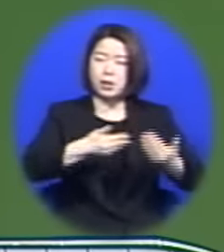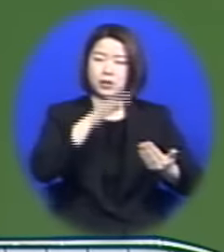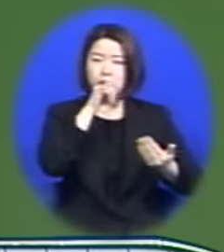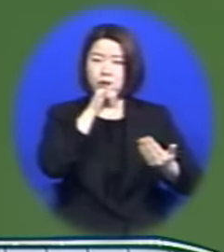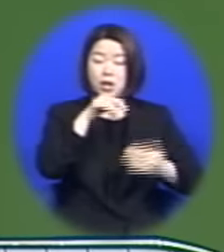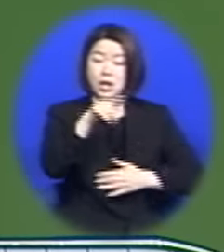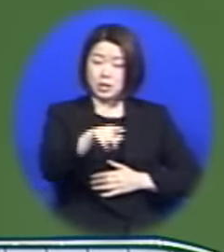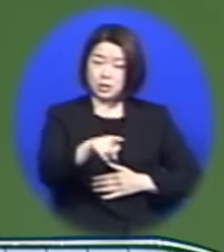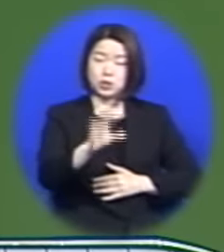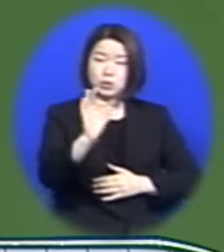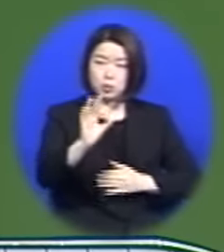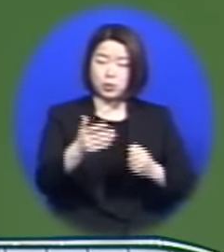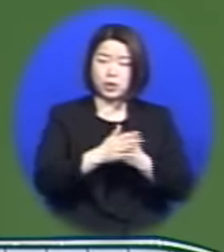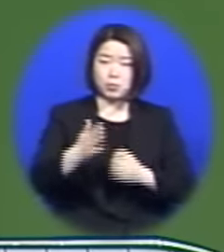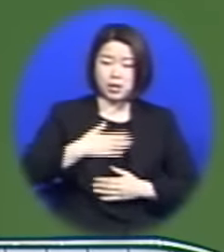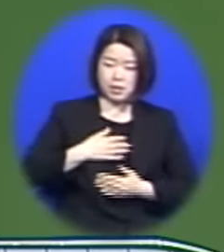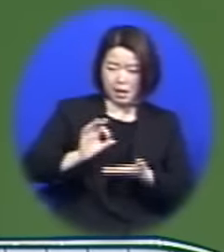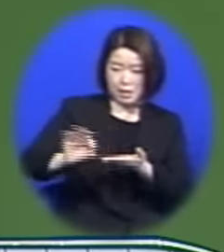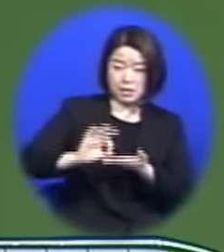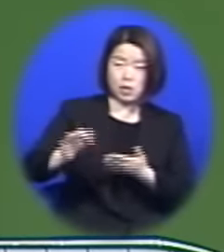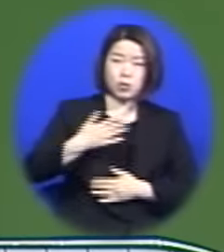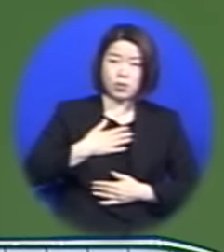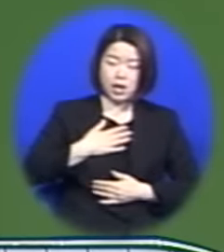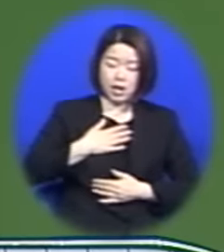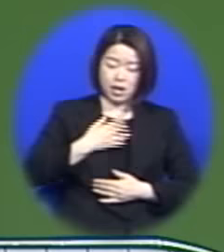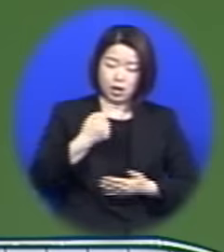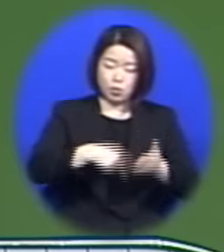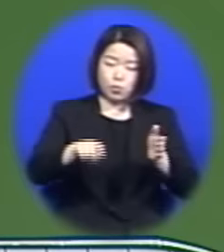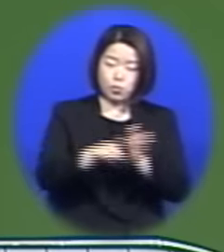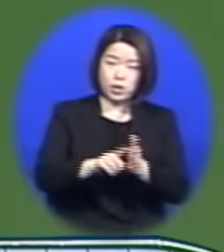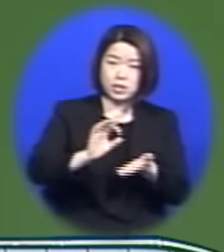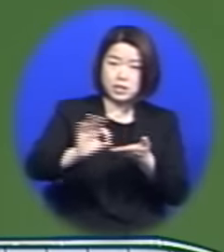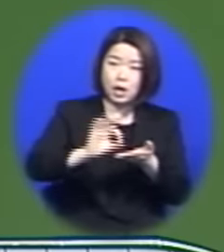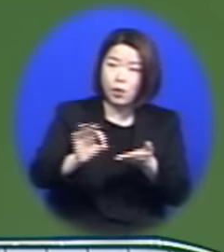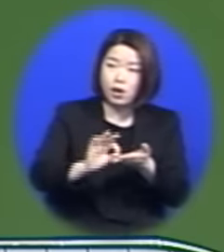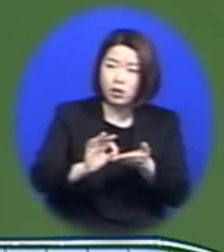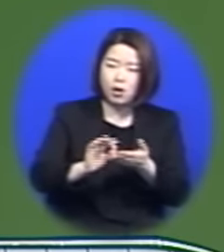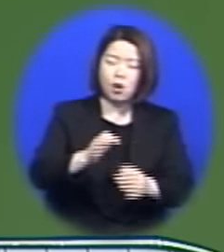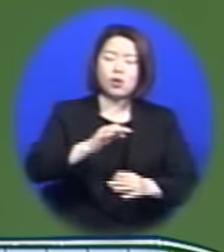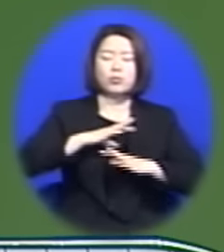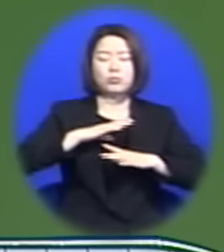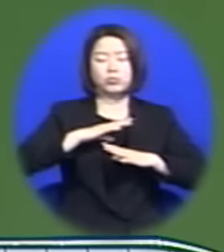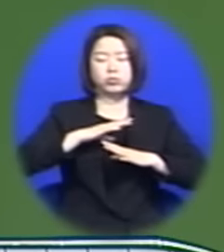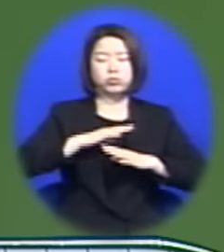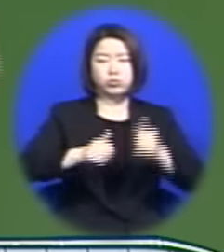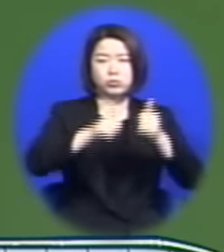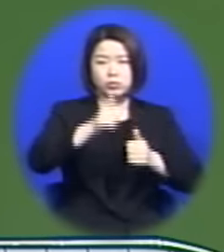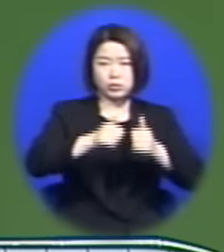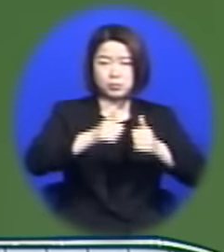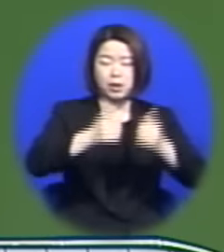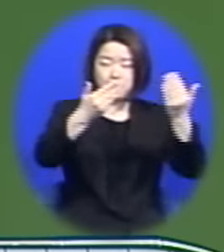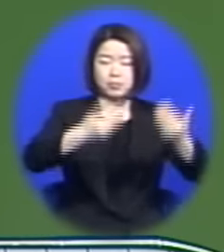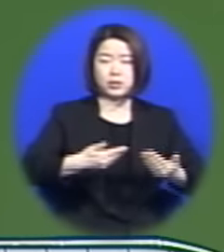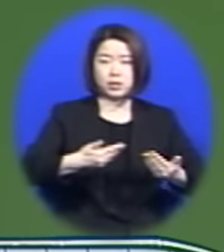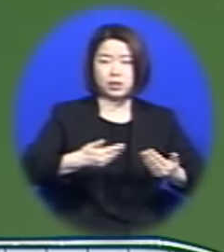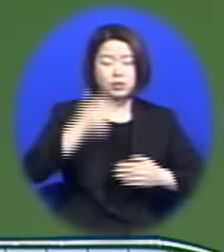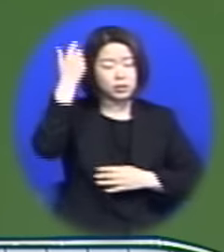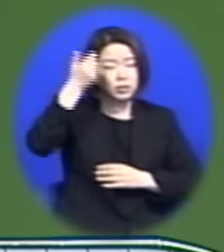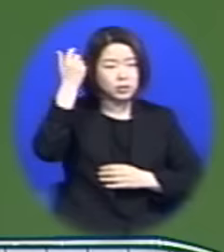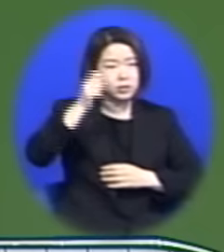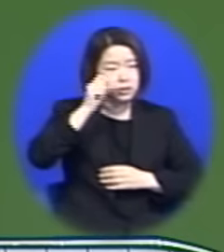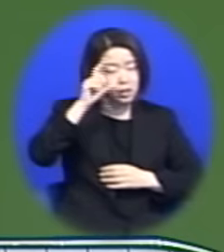사치하고 그리고 자기를 위해서 쓴 것은 무서운 심판을 받습니다 영이 으면 알가